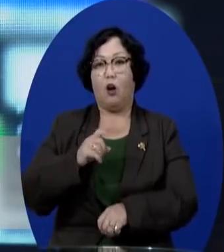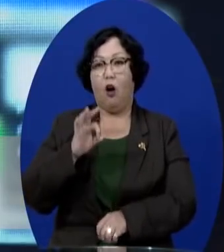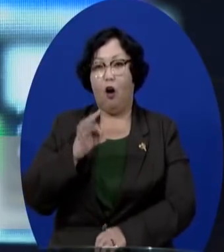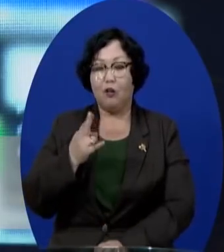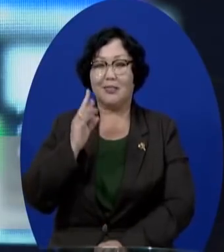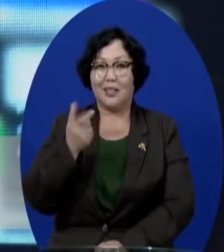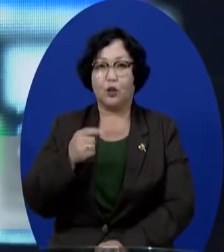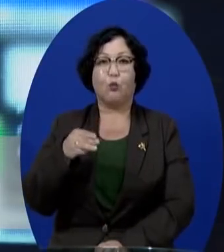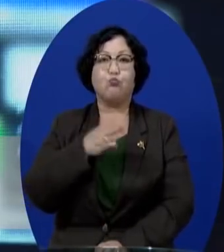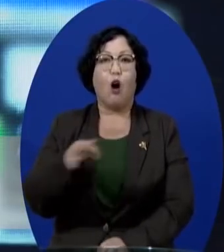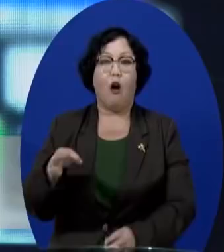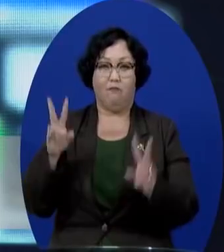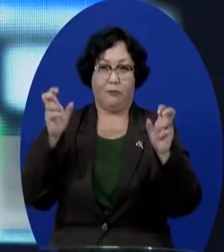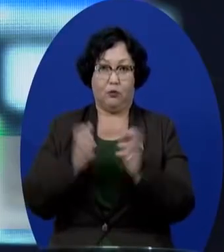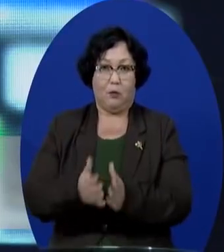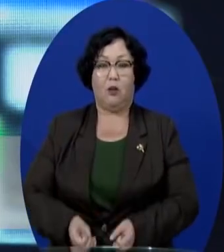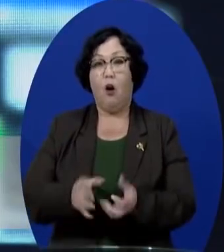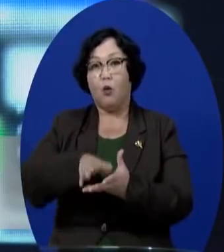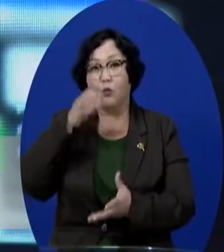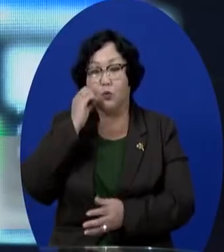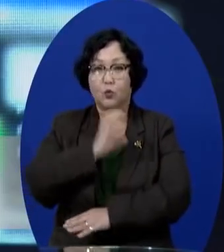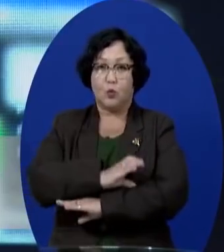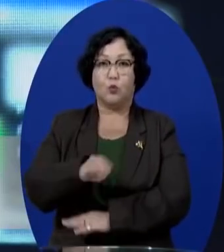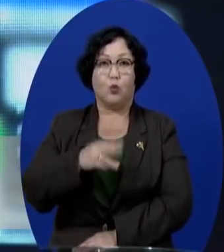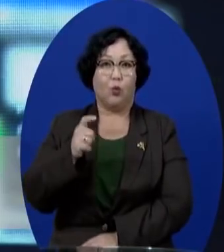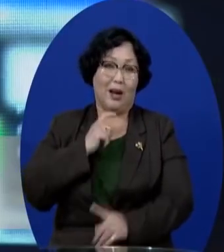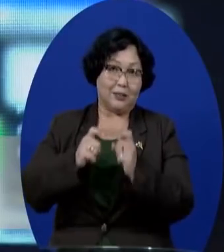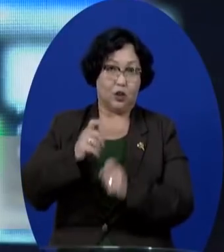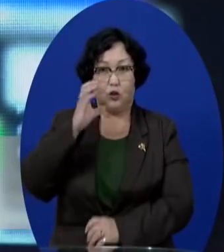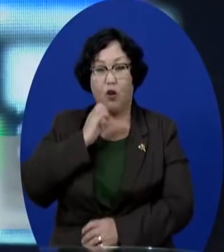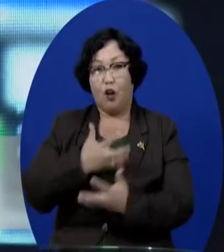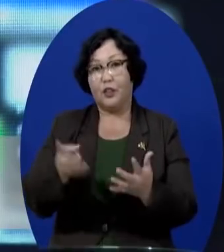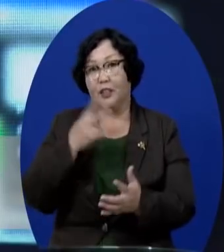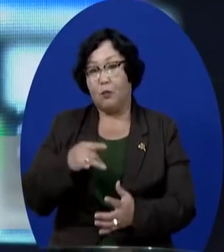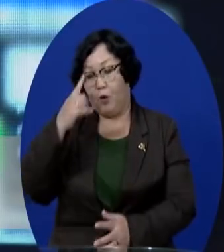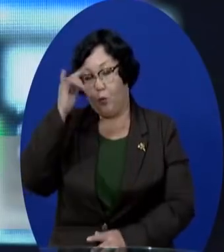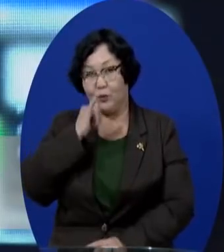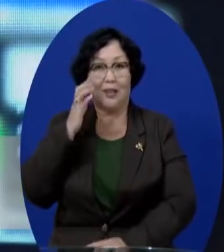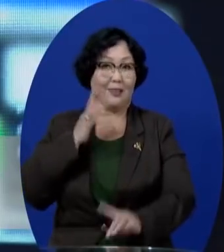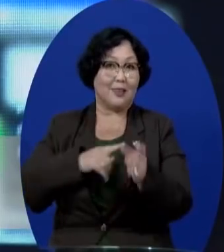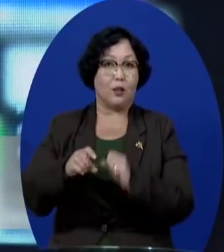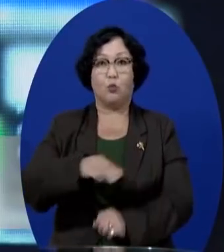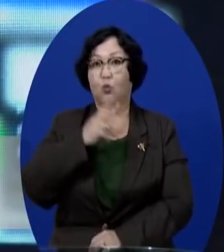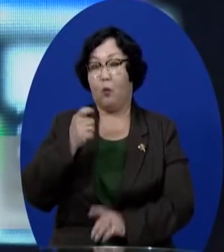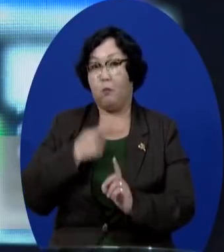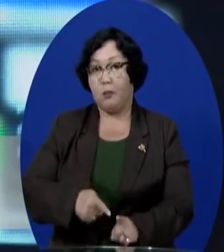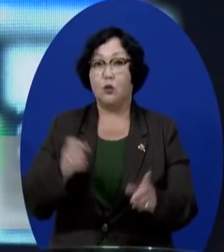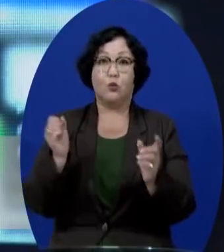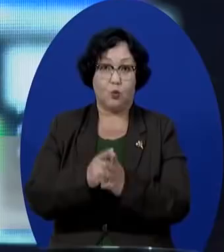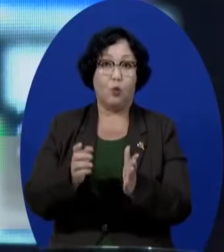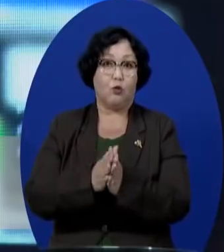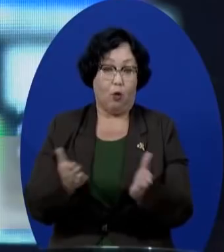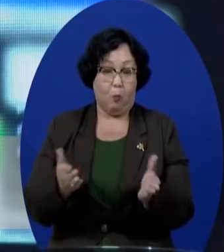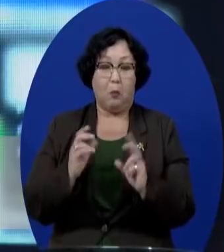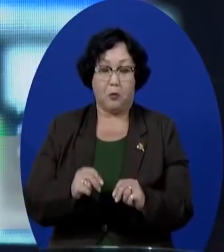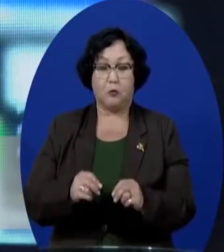номыг эрхлэн гаргажээ. Энэ нь оюутан сурагч толоо түүх харилцаа сонирхогч мөн олон нийтэд Монгол Улсын гадаад харилцаа түүхийн талаас чухал гарын авлага болох